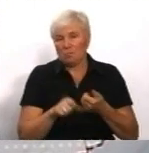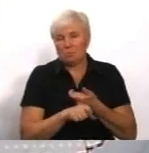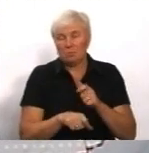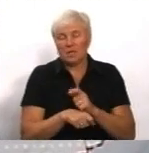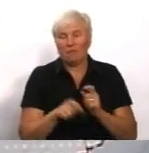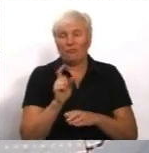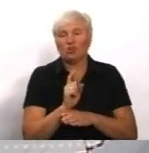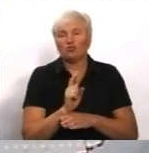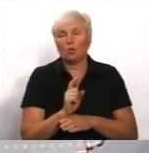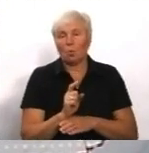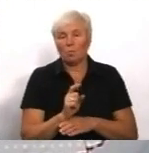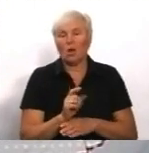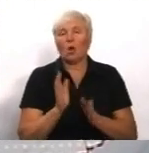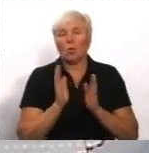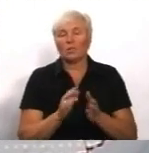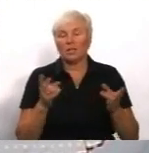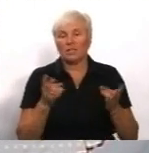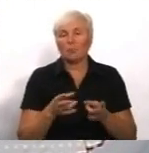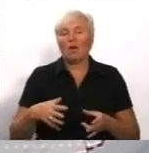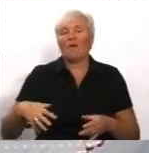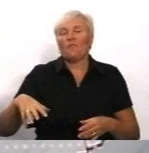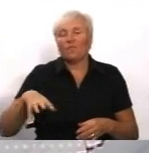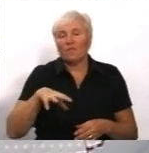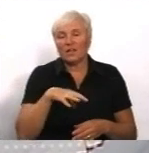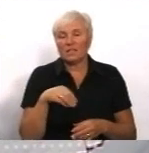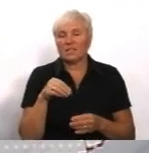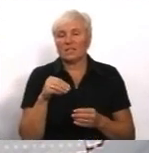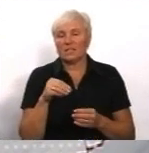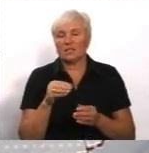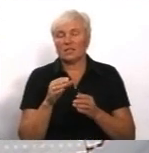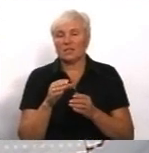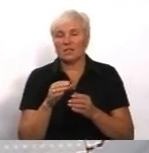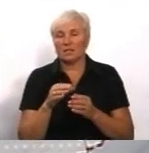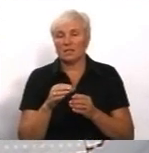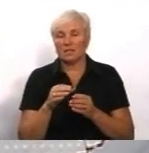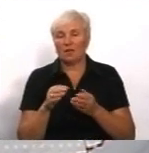забруднюючих речовин. Хоча треба всі, хоча б захлорувати, хоча б